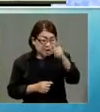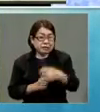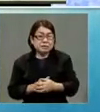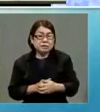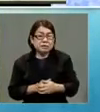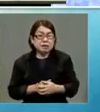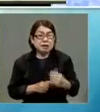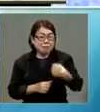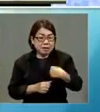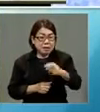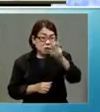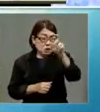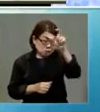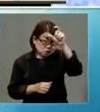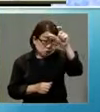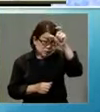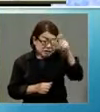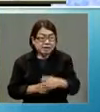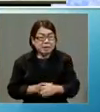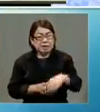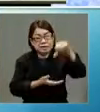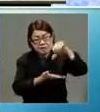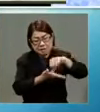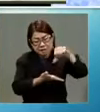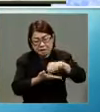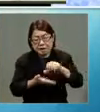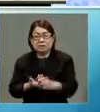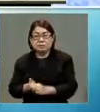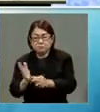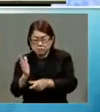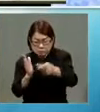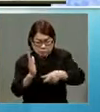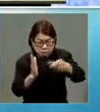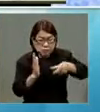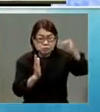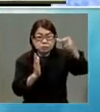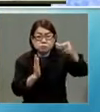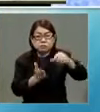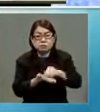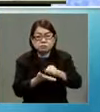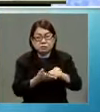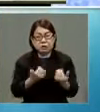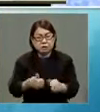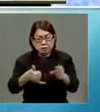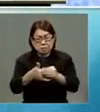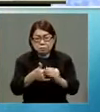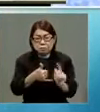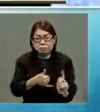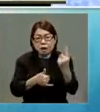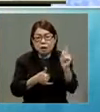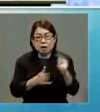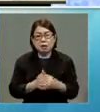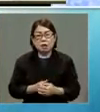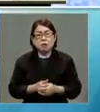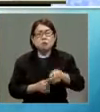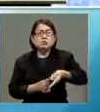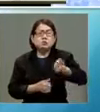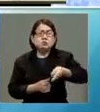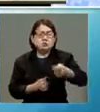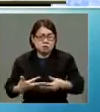นะครับอันนี้คือตัวเลขที่ เกิดขึ้นเป็นภาพรวมแล้วมาดูว่ารายใหม่ครับรายใหม่ก็ยังคงที่สหรัฐอเมริก